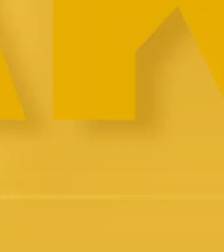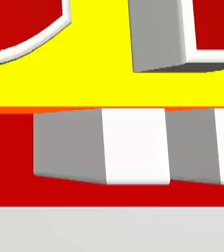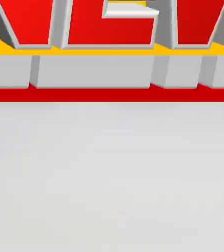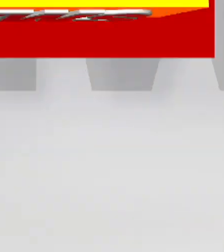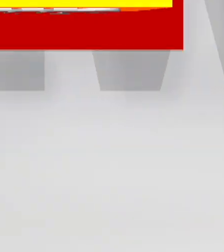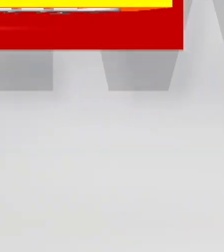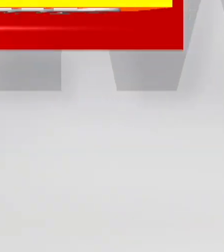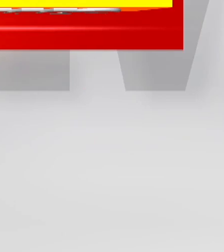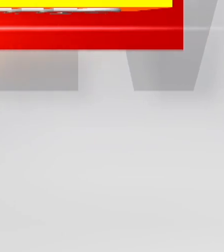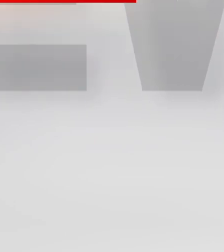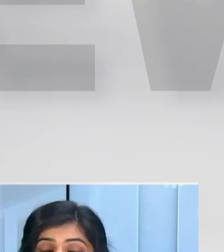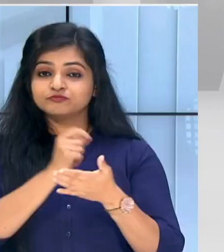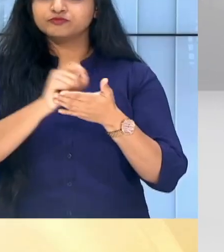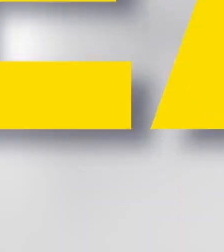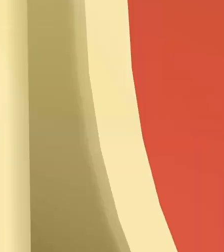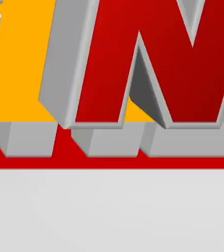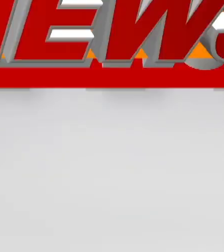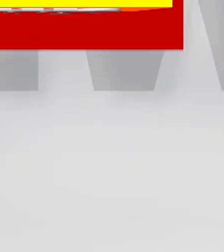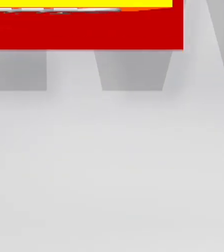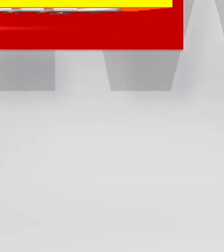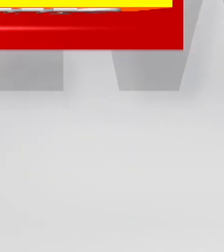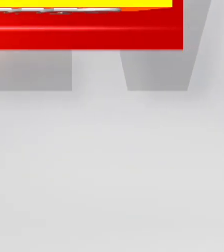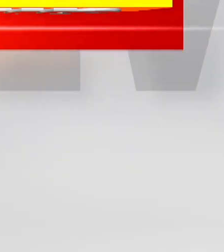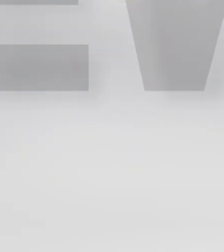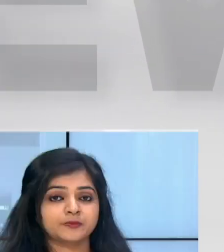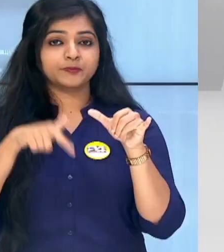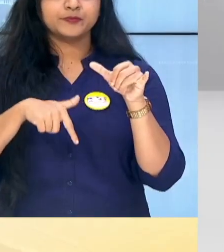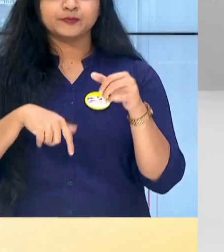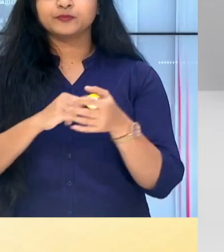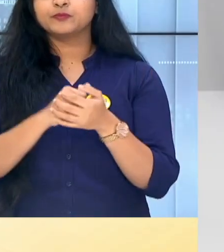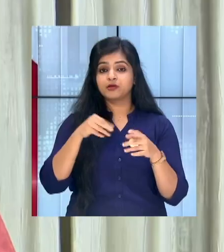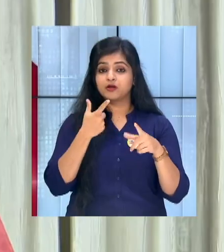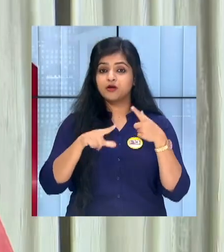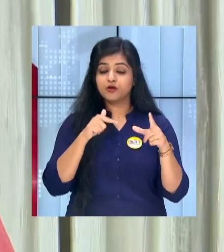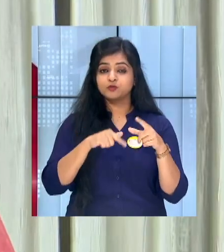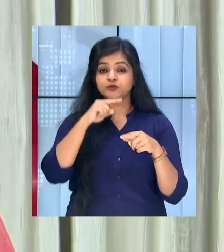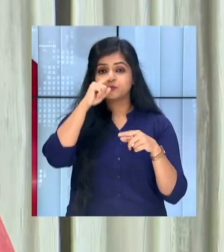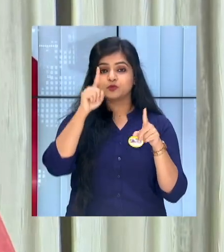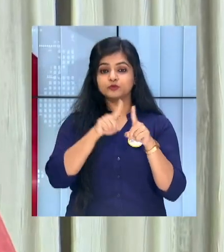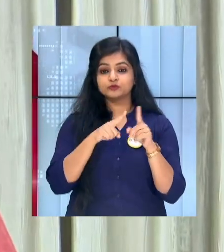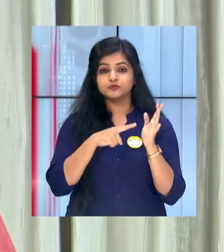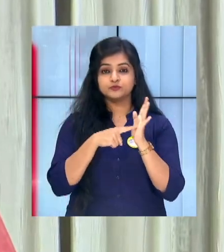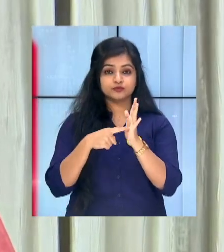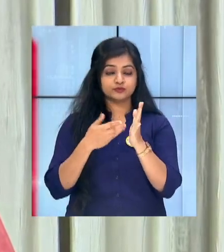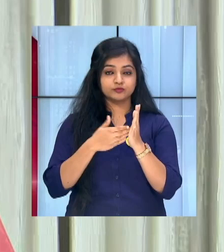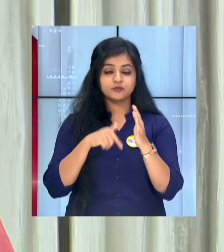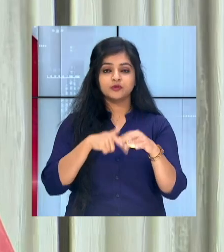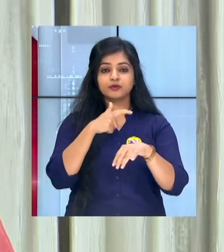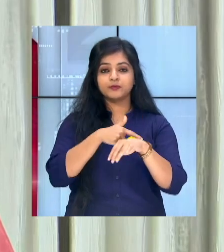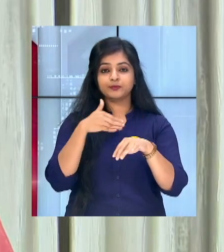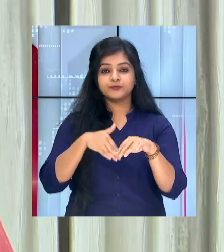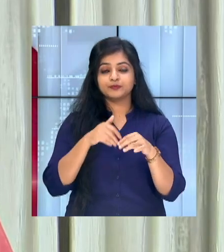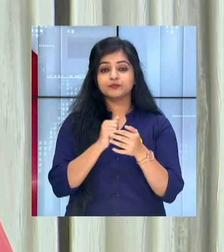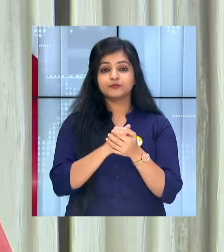സാഹിത്യം ലോകോത്തരമായ സാഹിത്യം തന്നെയാണ് എന്നും ലോകത്തിന് മുമ്പിൽ നമ്മുടെ ഭാഷ വിളിച്ചു പറയുന്ന നിമിഷങ്ങളിലൊന്നായാണ്